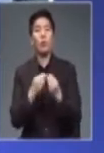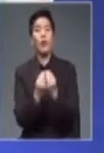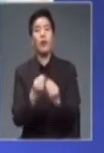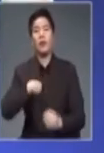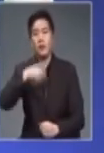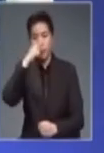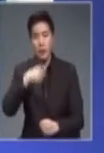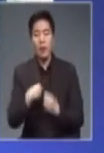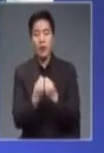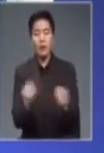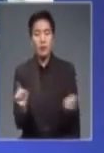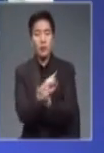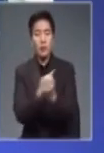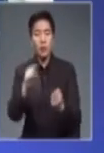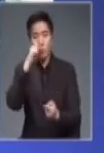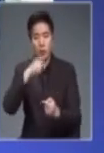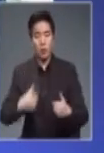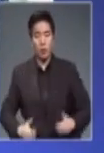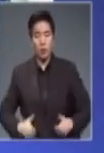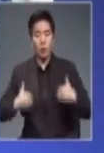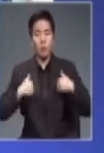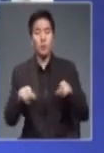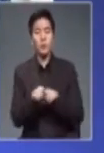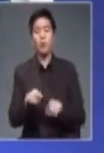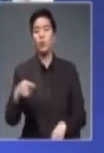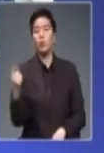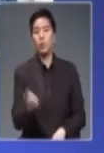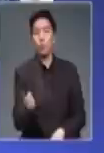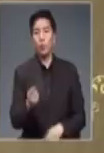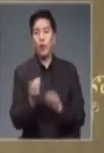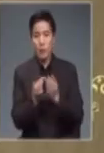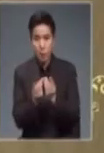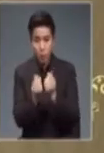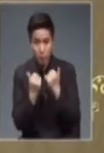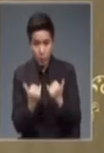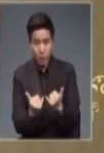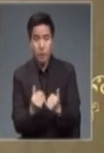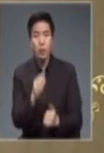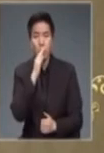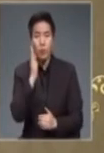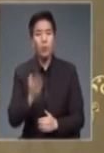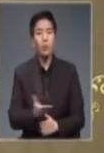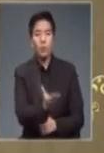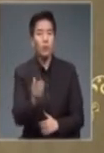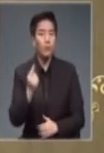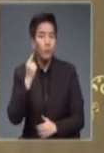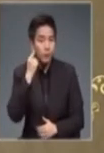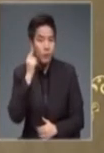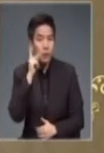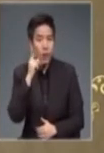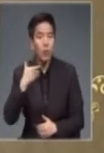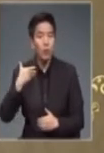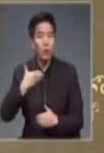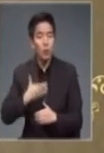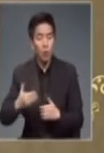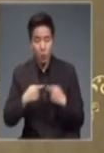อยส่งมอบให้สถานศึกษาระดับอนุบาลประถมศึกษาและมัธยมศึกษาใน10จังหวัดที่ประสบภัยนับเป็นพ